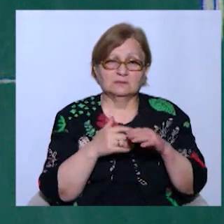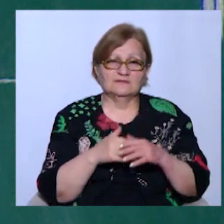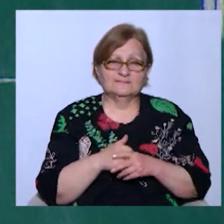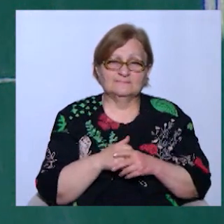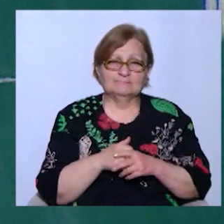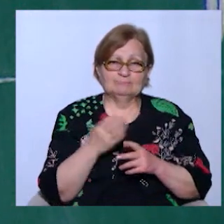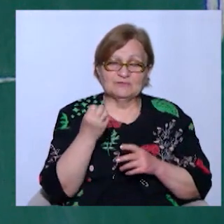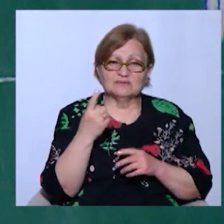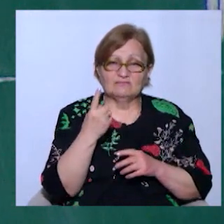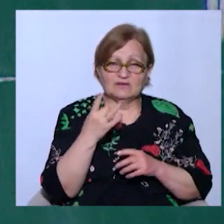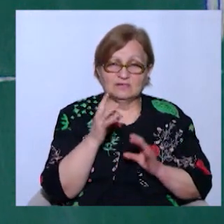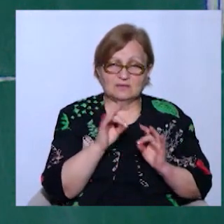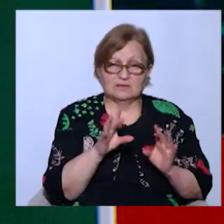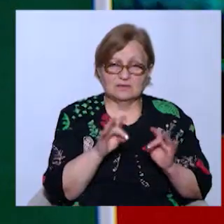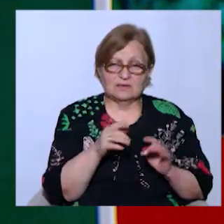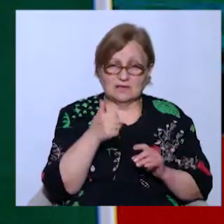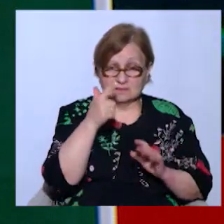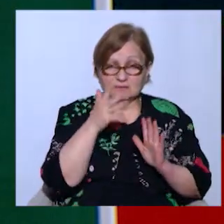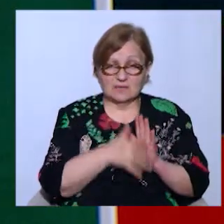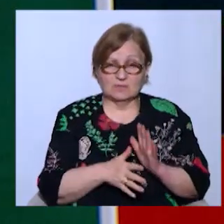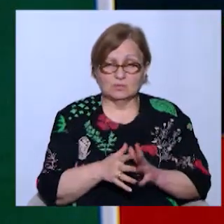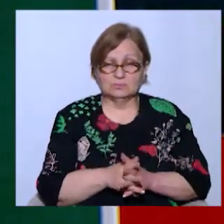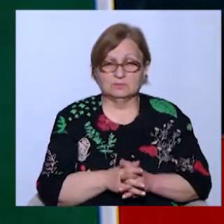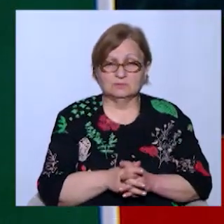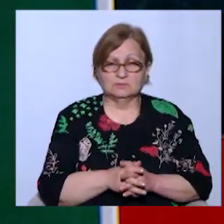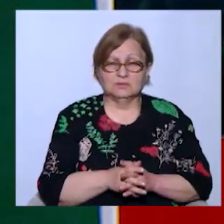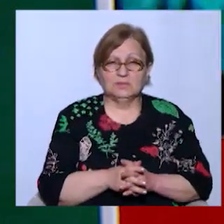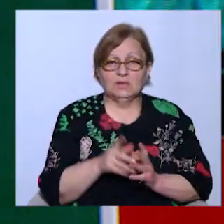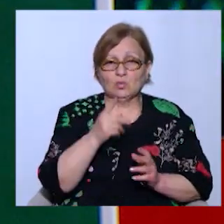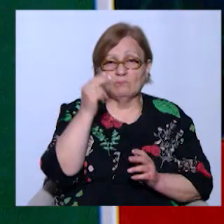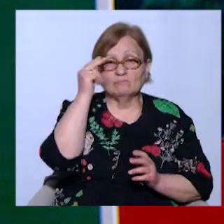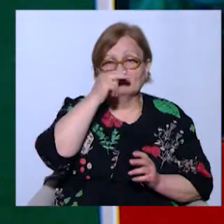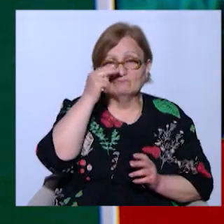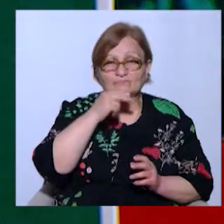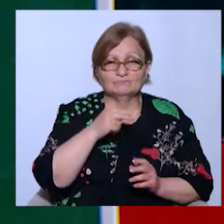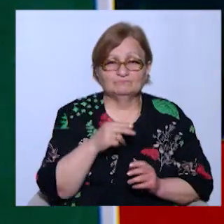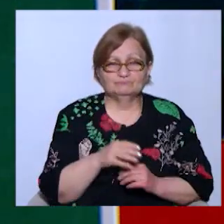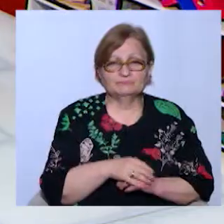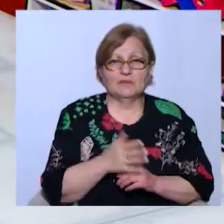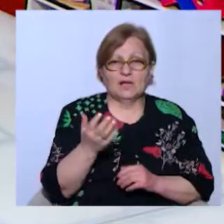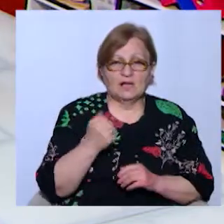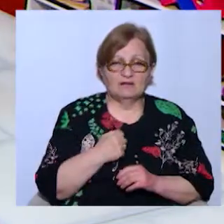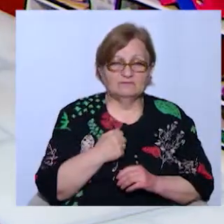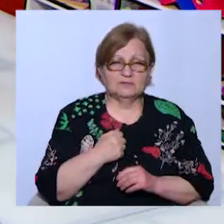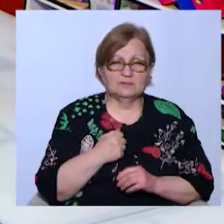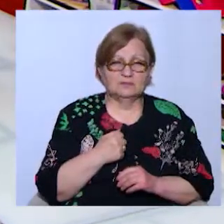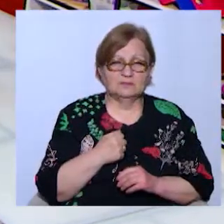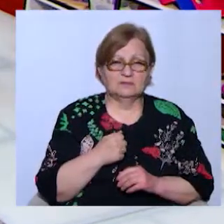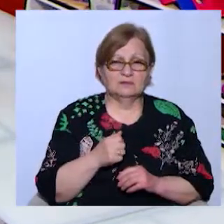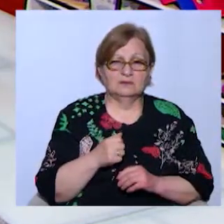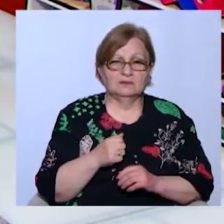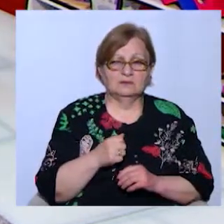კიდევ ერთხელ კარგად რომ შევისწავლოთ ტრანსპორტირის ხმარება, ავიღე რაღაც